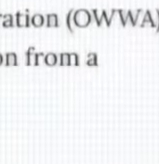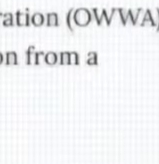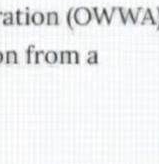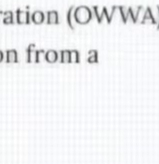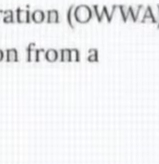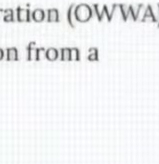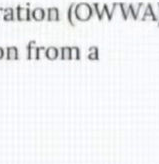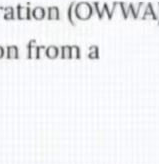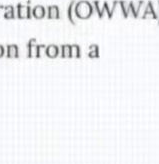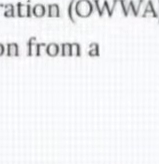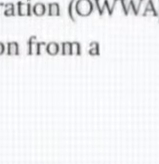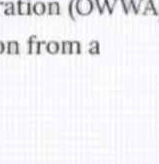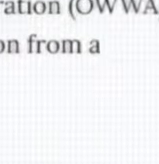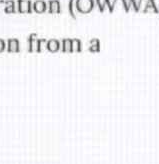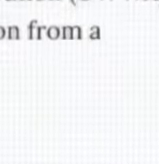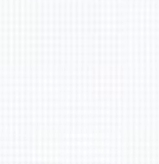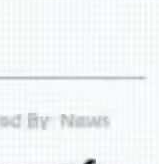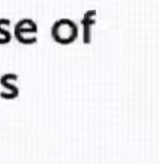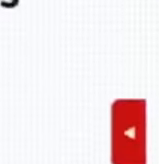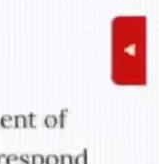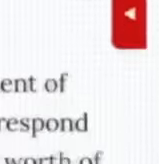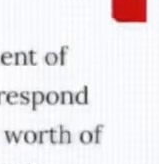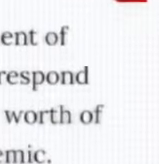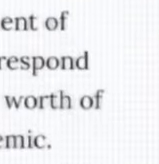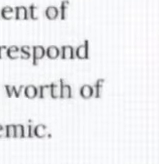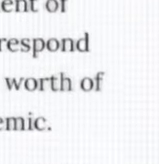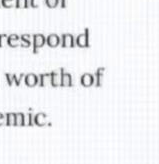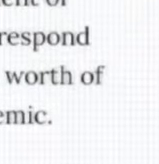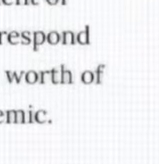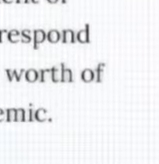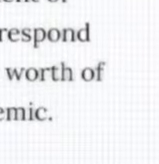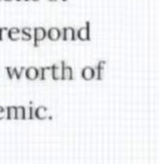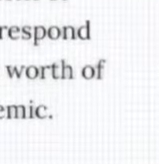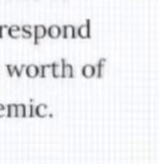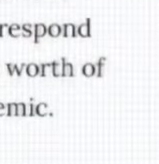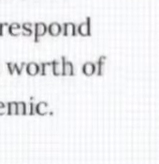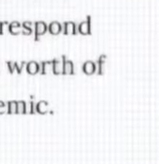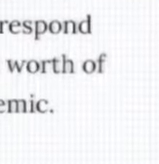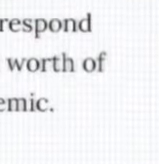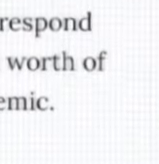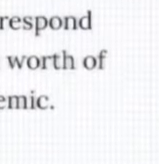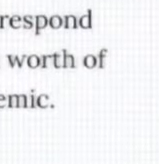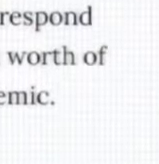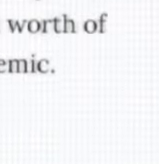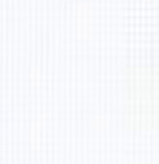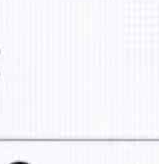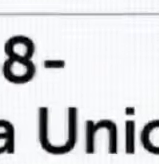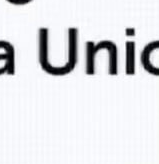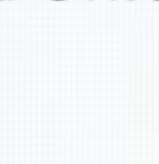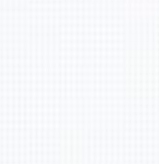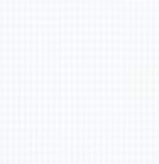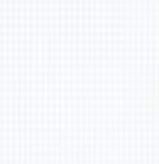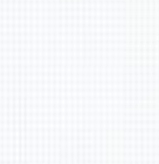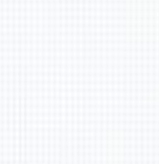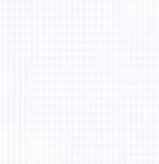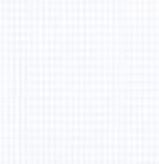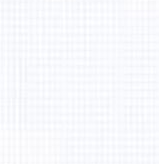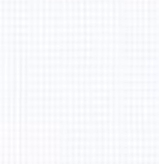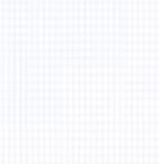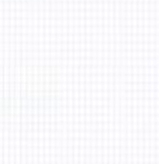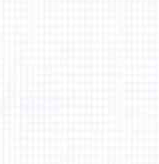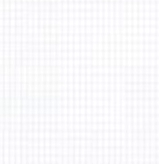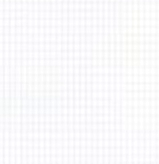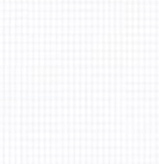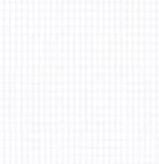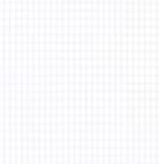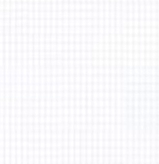hardware binili, maging ang gadgets mula sa isang construction firm, at 6 million worth na infinity pool